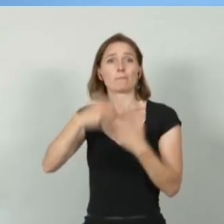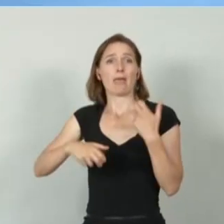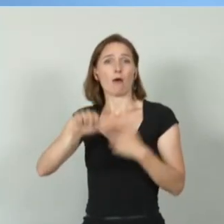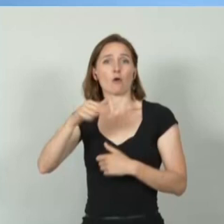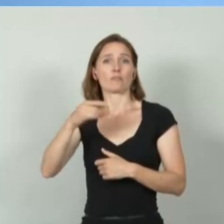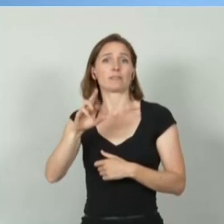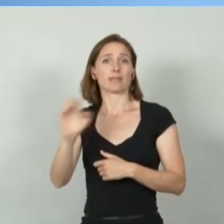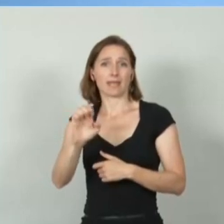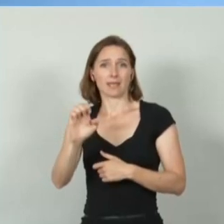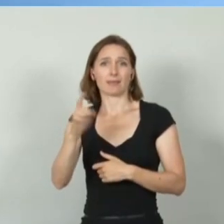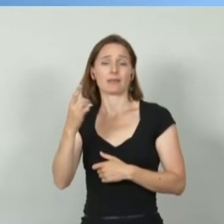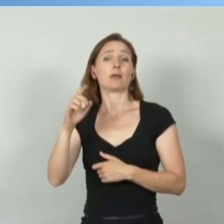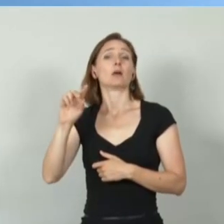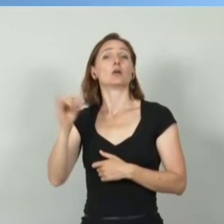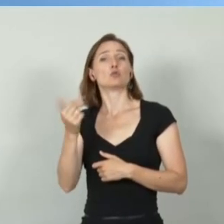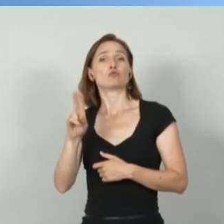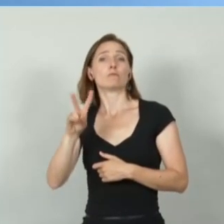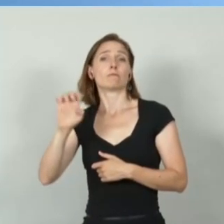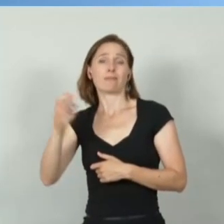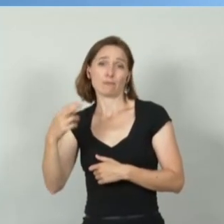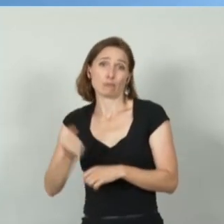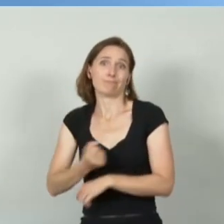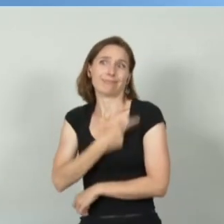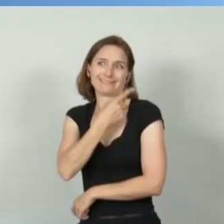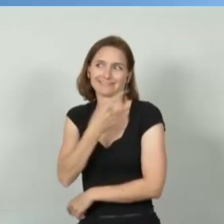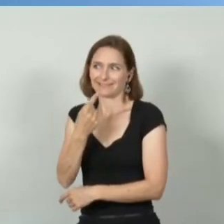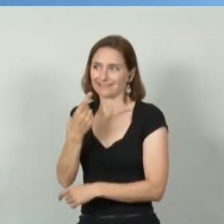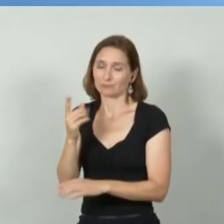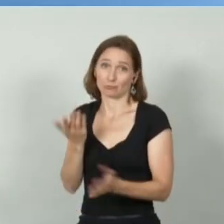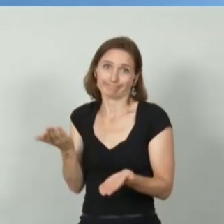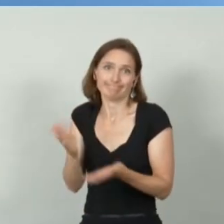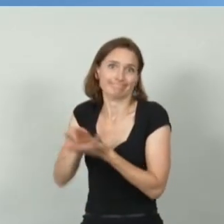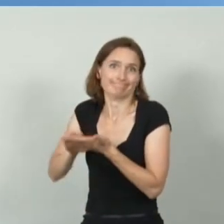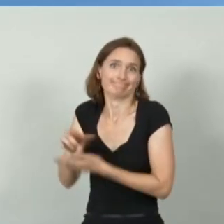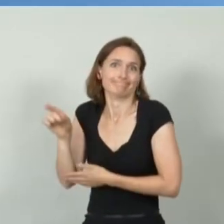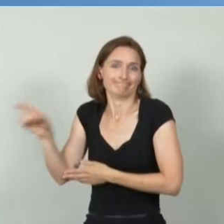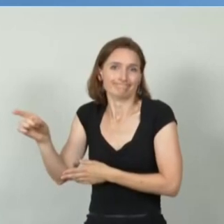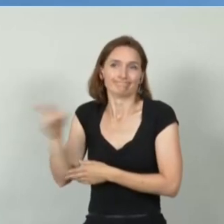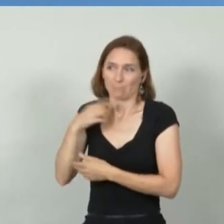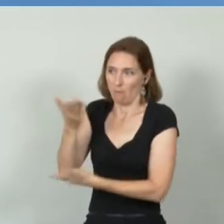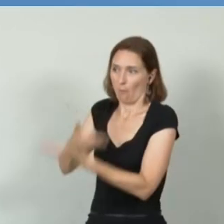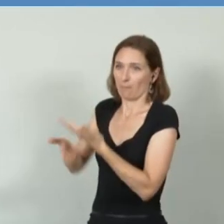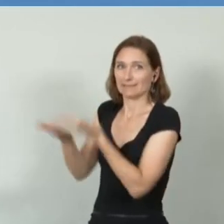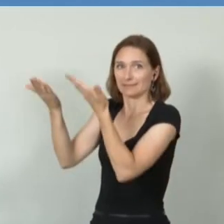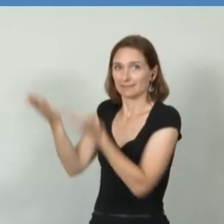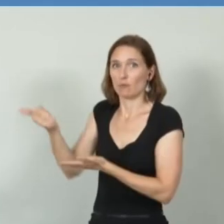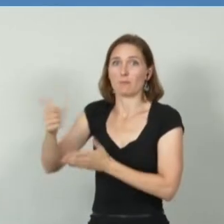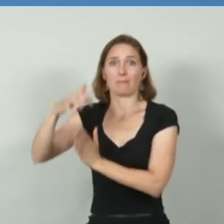involontaire évidemment qui l'immobilise pour plusieurs jours et c'est donc moi qui lirai le texte qu'il avait préparé